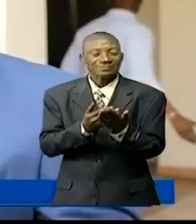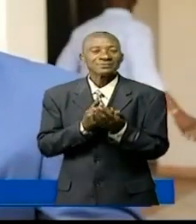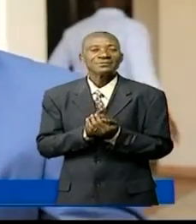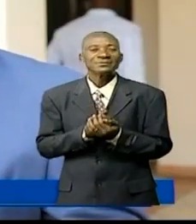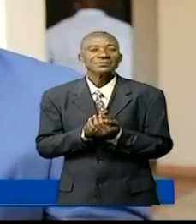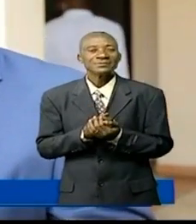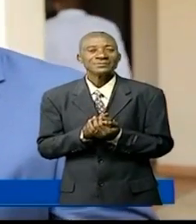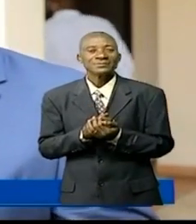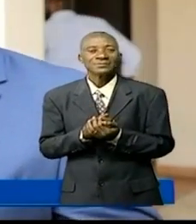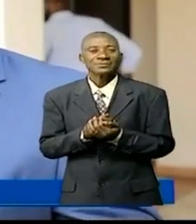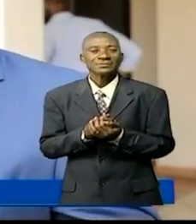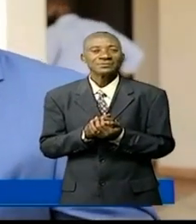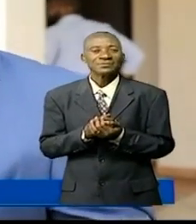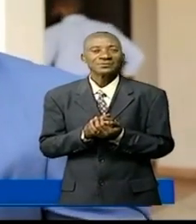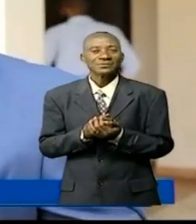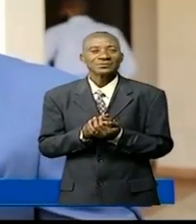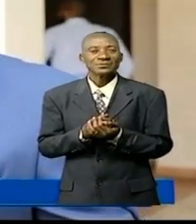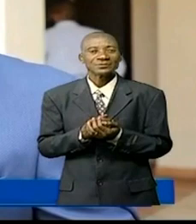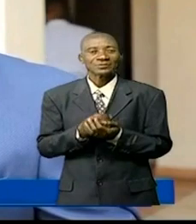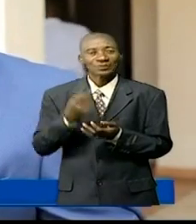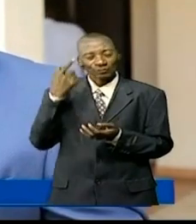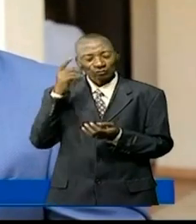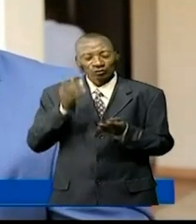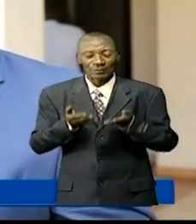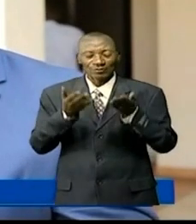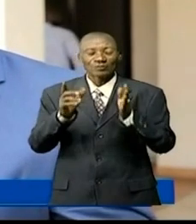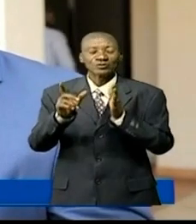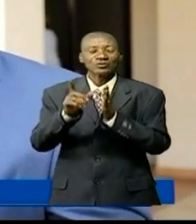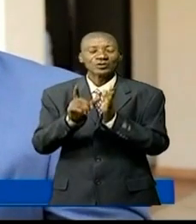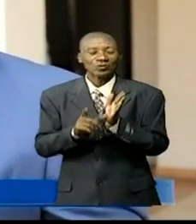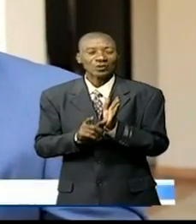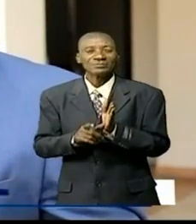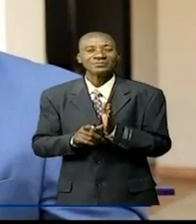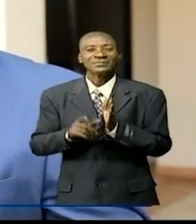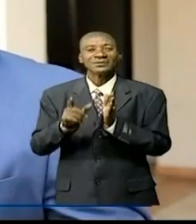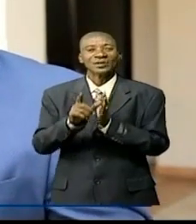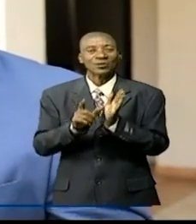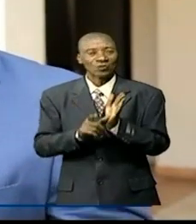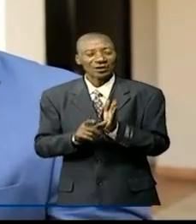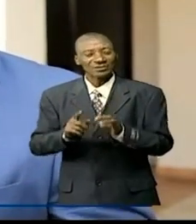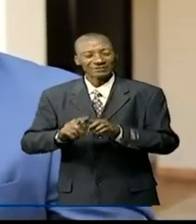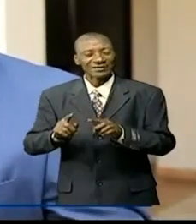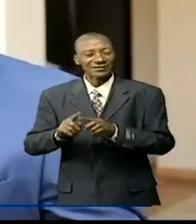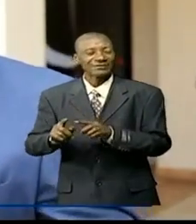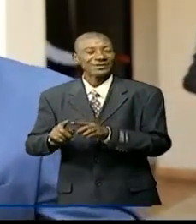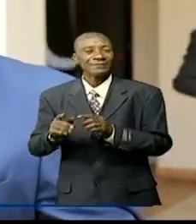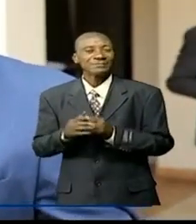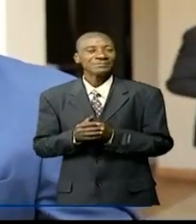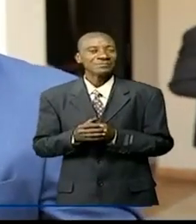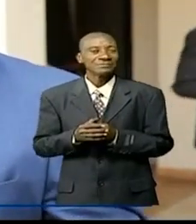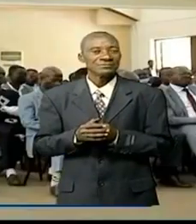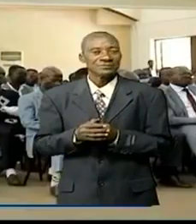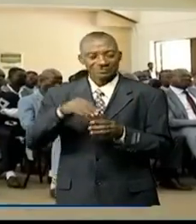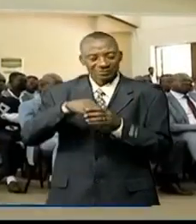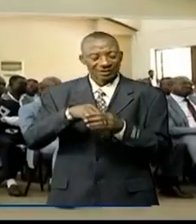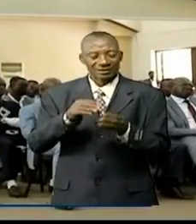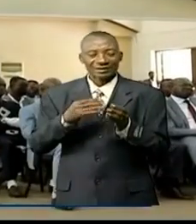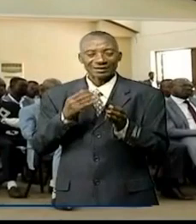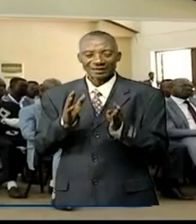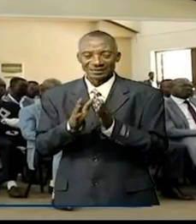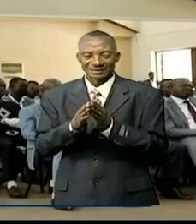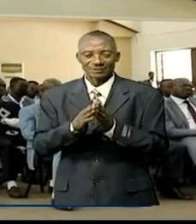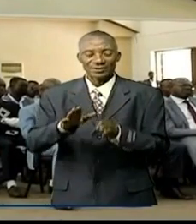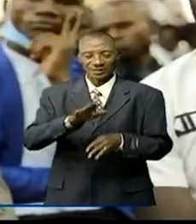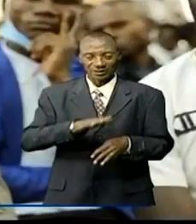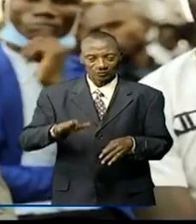concerne l'évolution de la proposition de loi de l'Ordre national des ingénieurs, la EDC, au niveau de l'Assemblée nationale. Le numéro 1